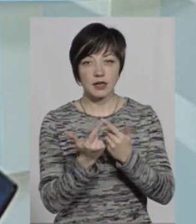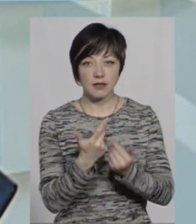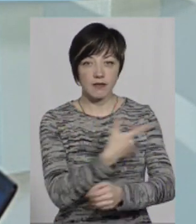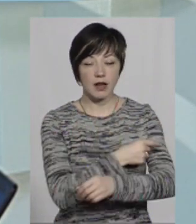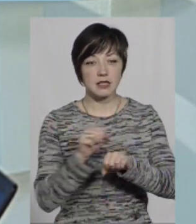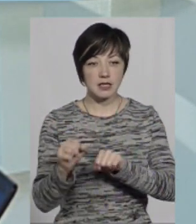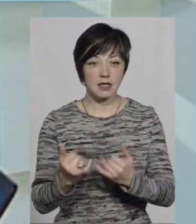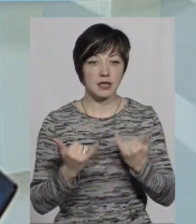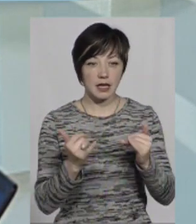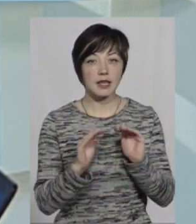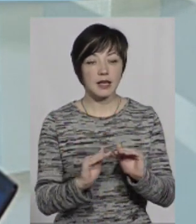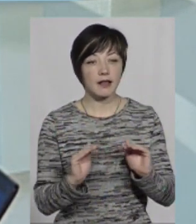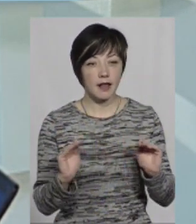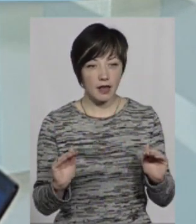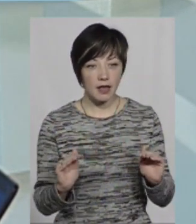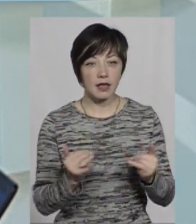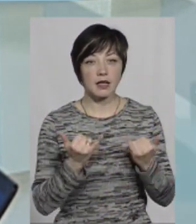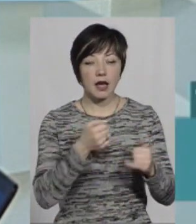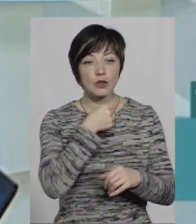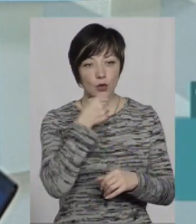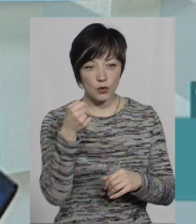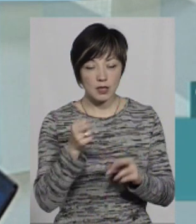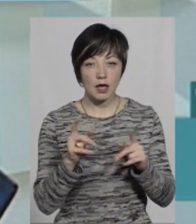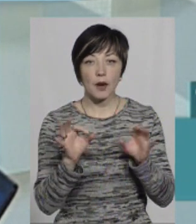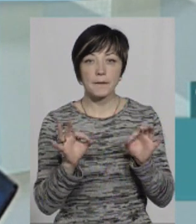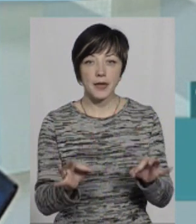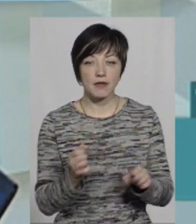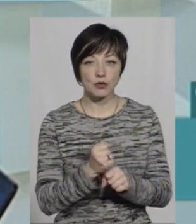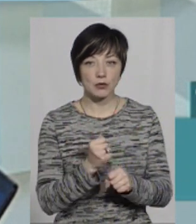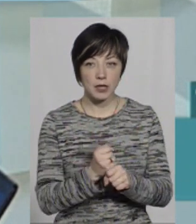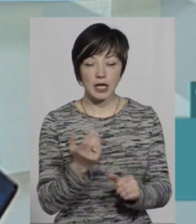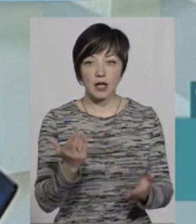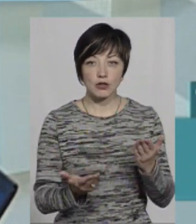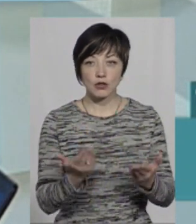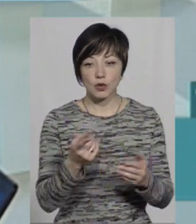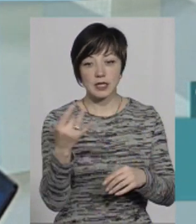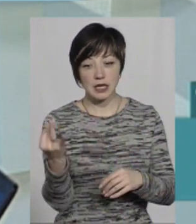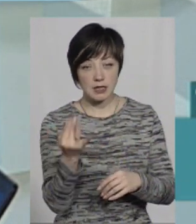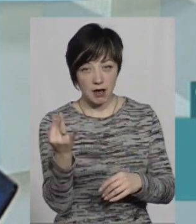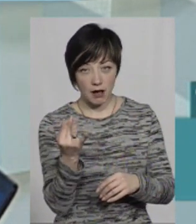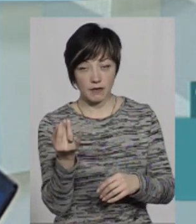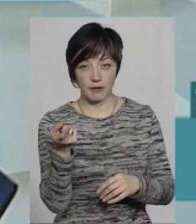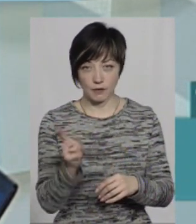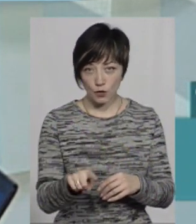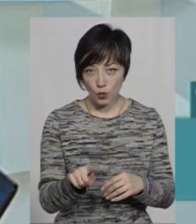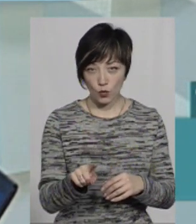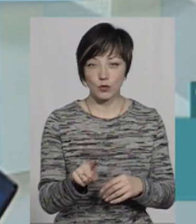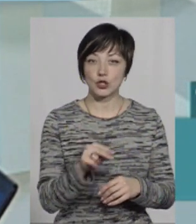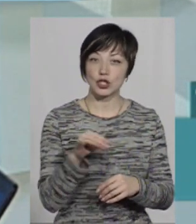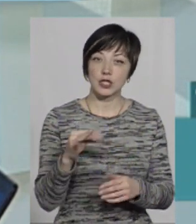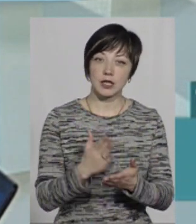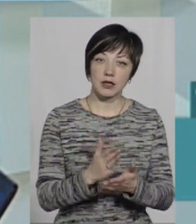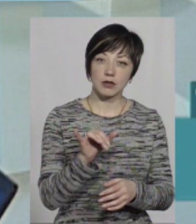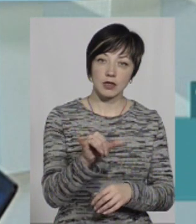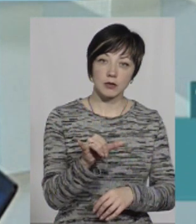кількості вакцина для дітей. Для дорослих, як правильно зробити? Якщо ти зацікавлений в тому, чи є